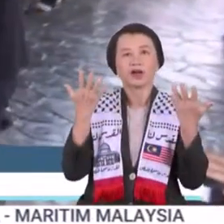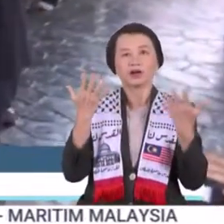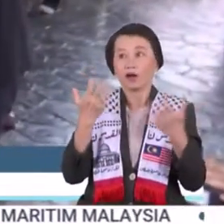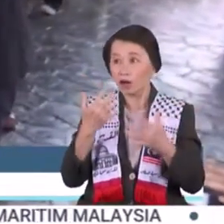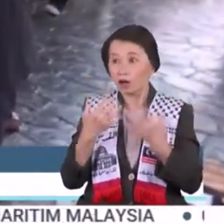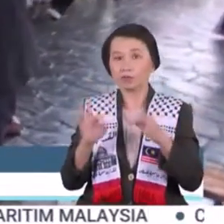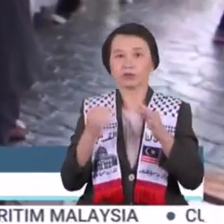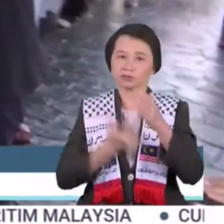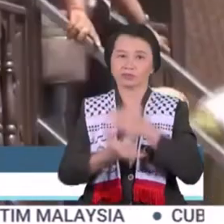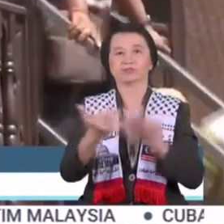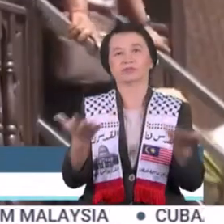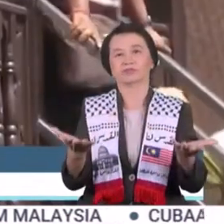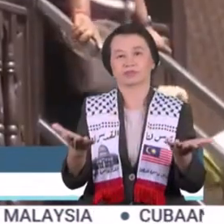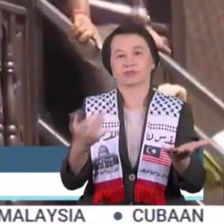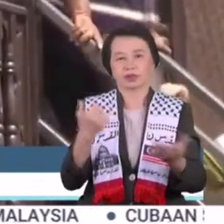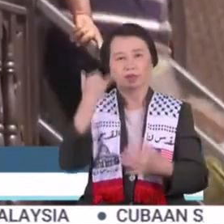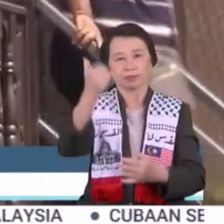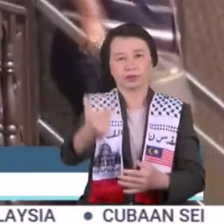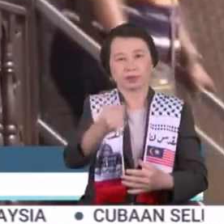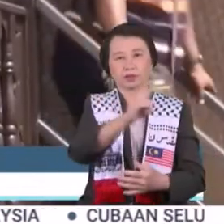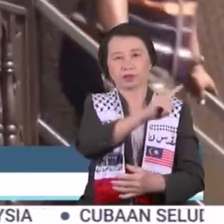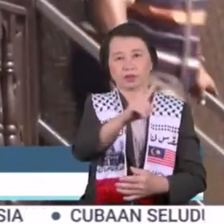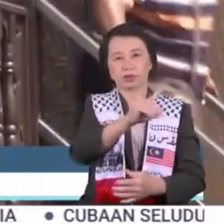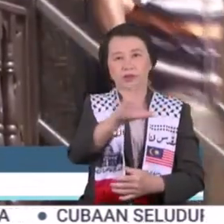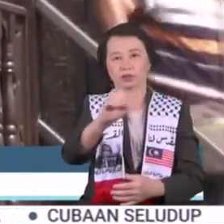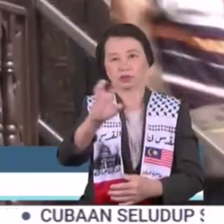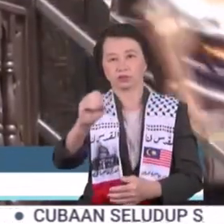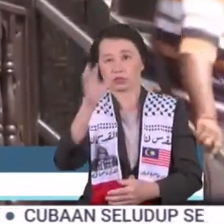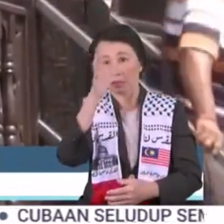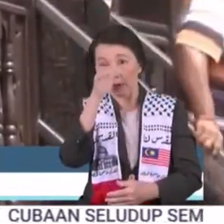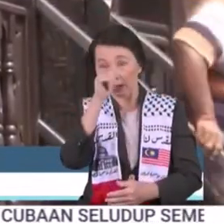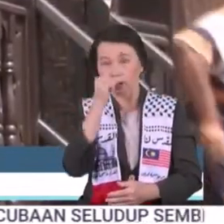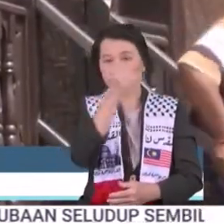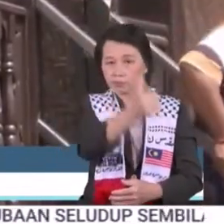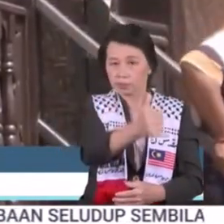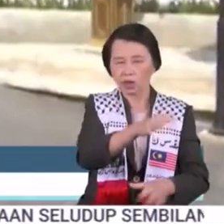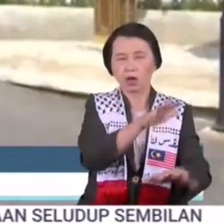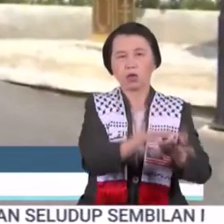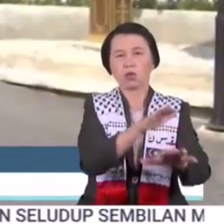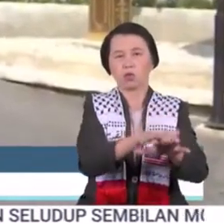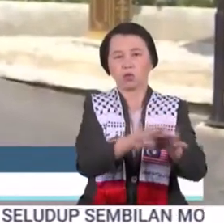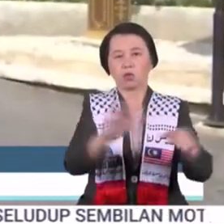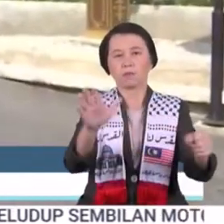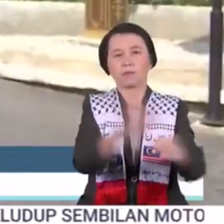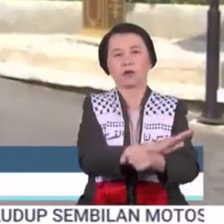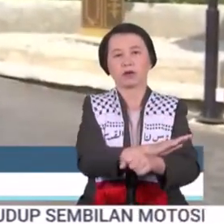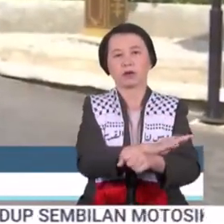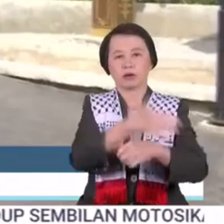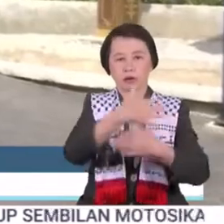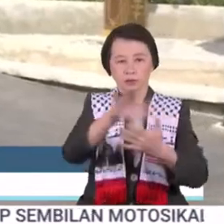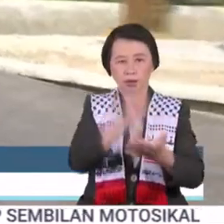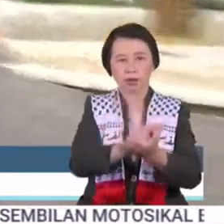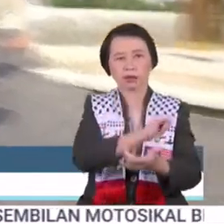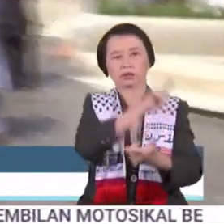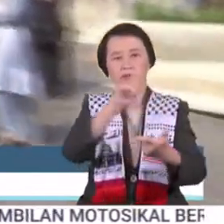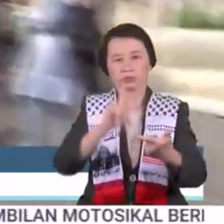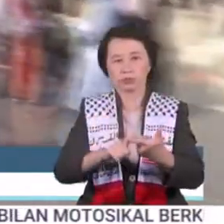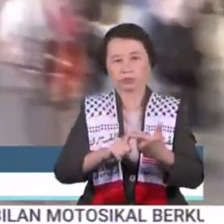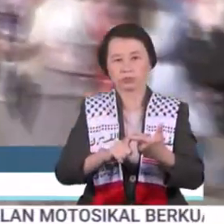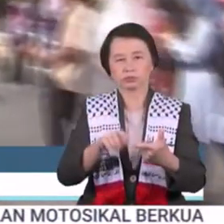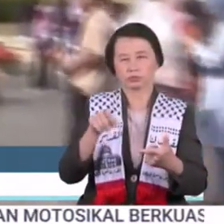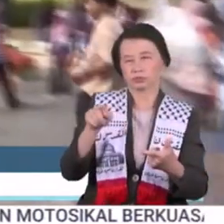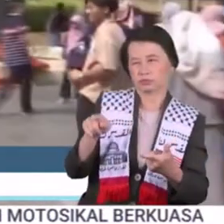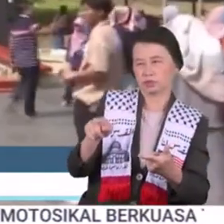sampai, first kita pergi ke zoo. Zoo Melaka. Ke sana ramai, dah penuh. Lepas tu, ingat